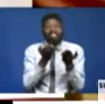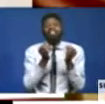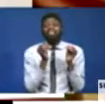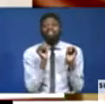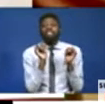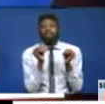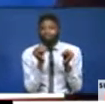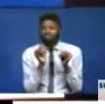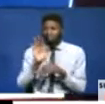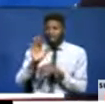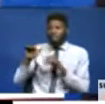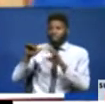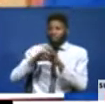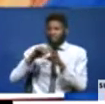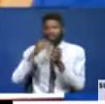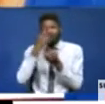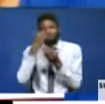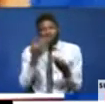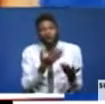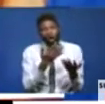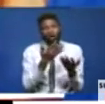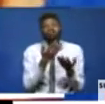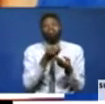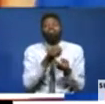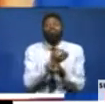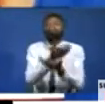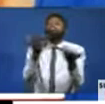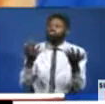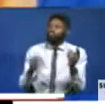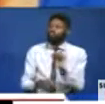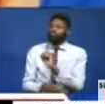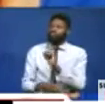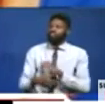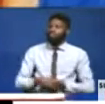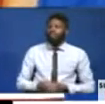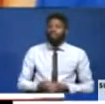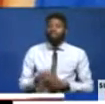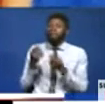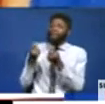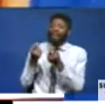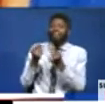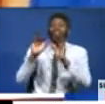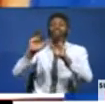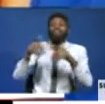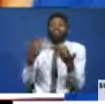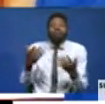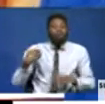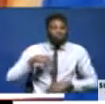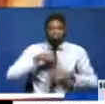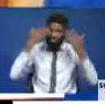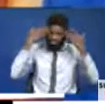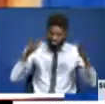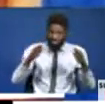wao na hazina kuu. Because we don't know what this money is coming from. Don't you see there's a room for wash to